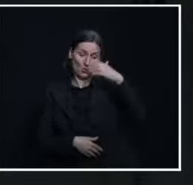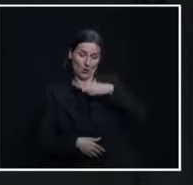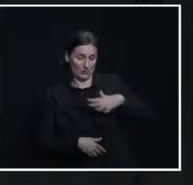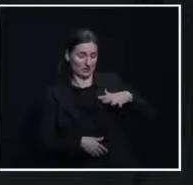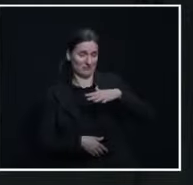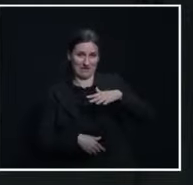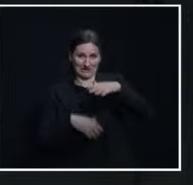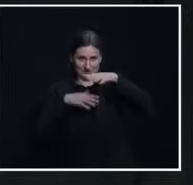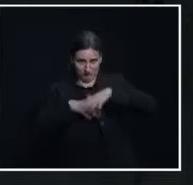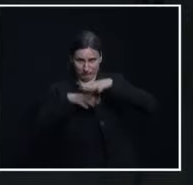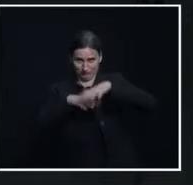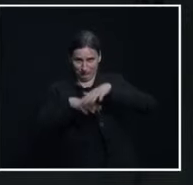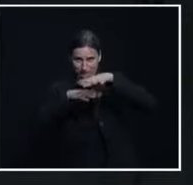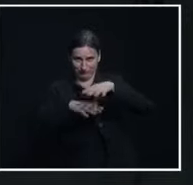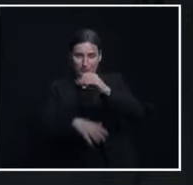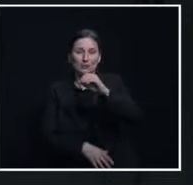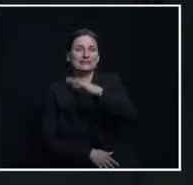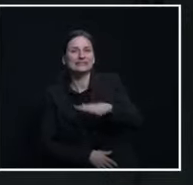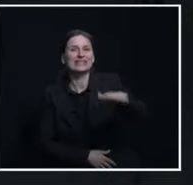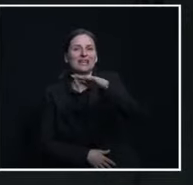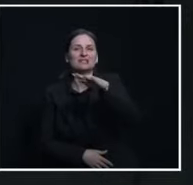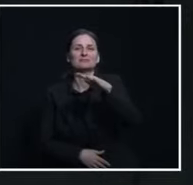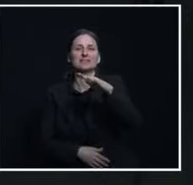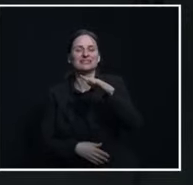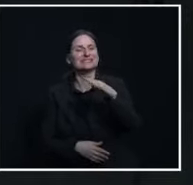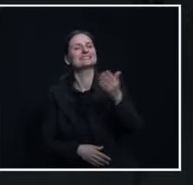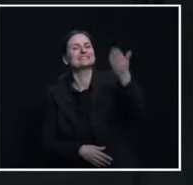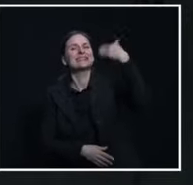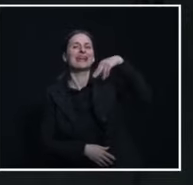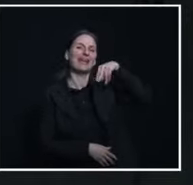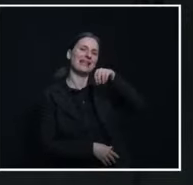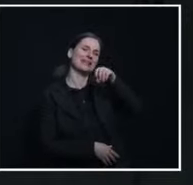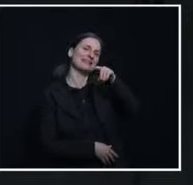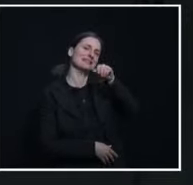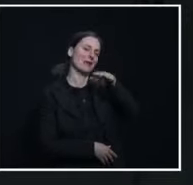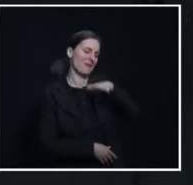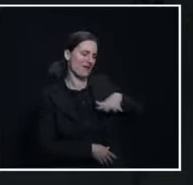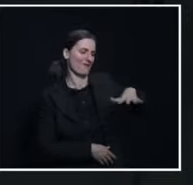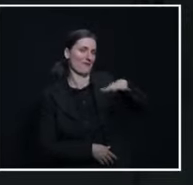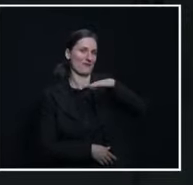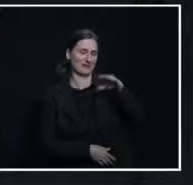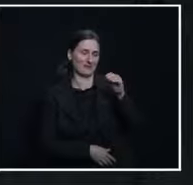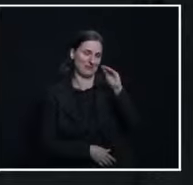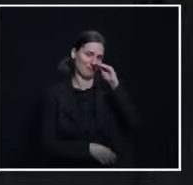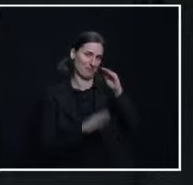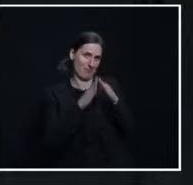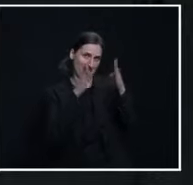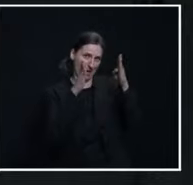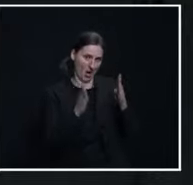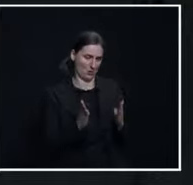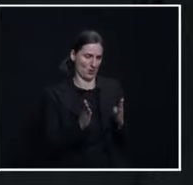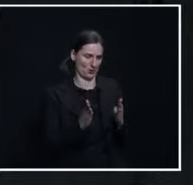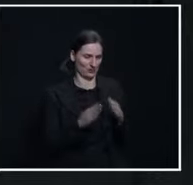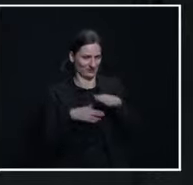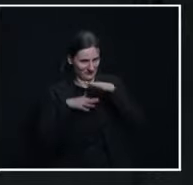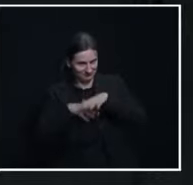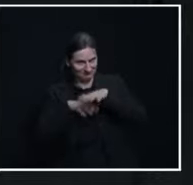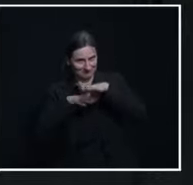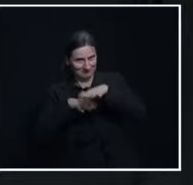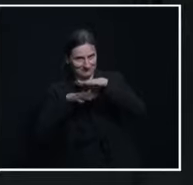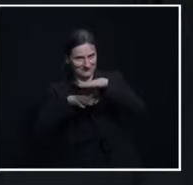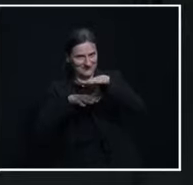zum Odeonsplatz ging durch das ehemalige NSDAP-Viertel mit dem braunen Haus im Mittelpunkt.